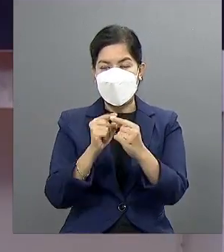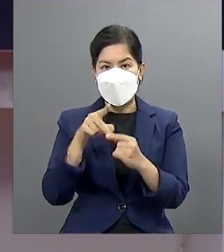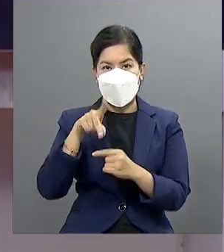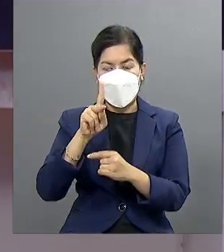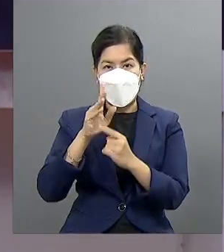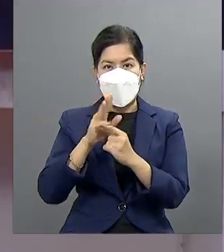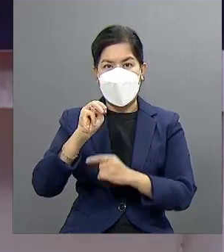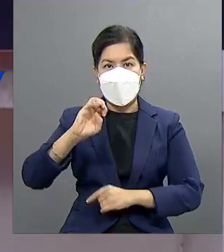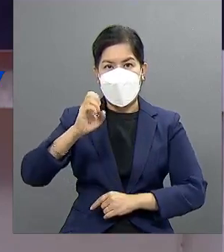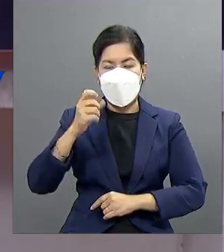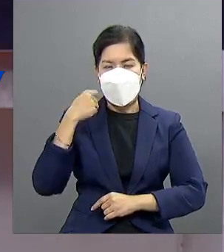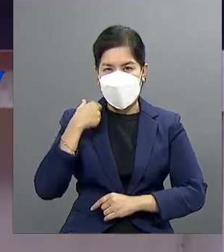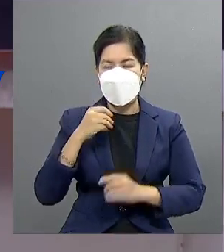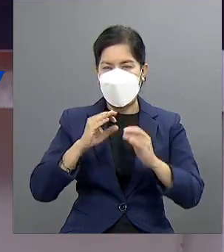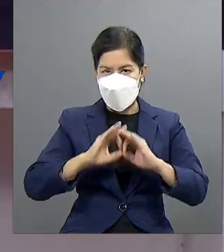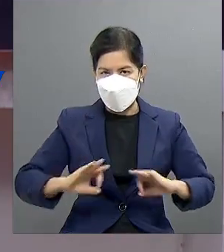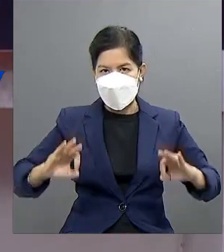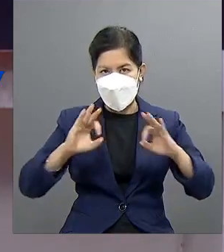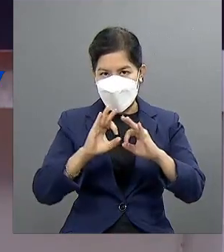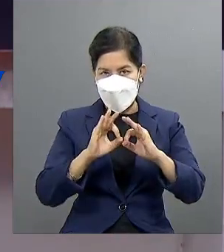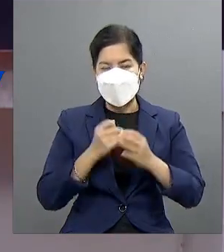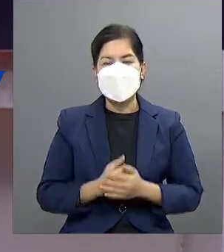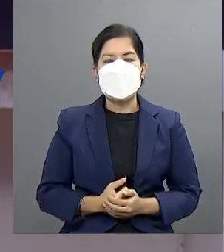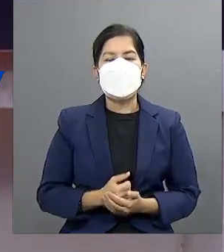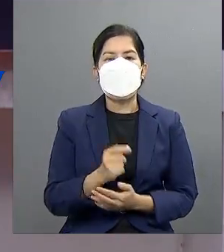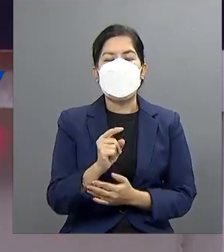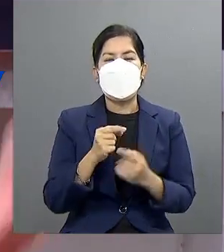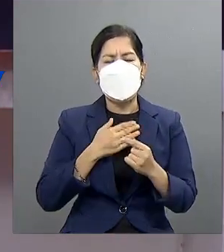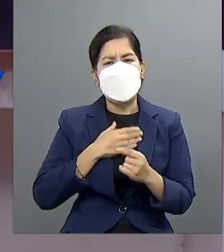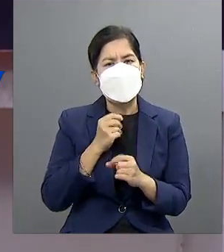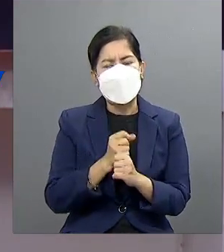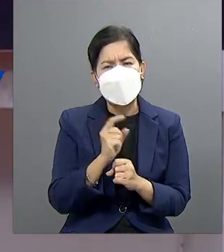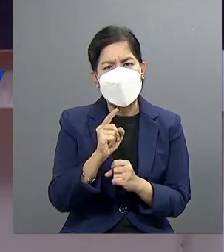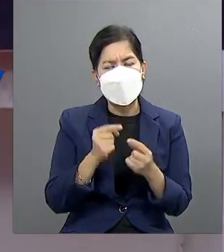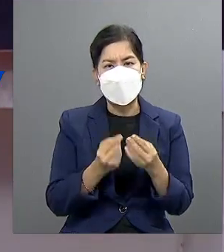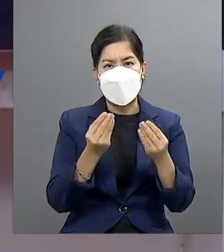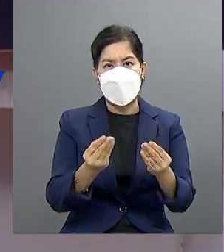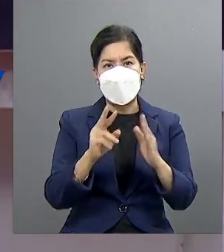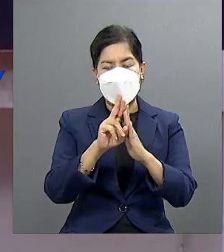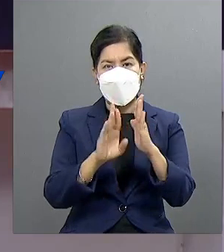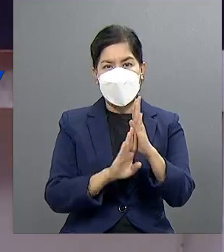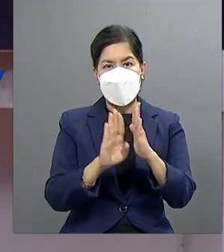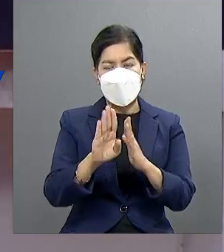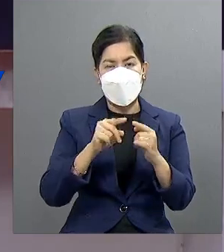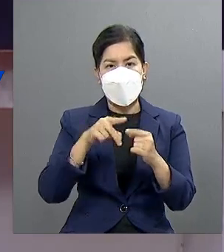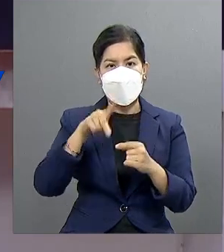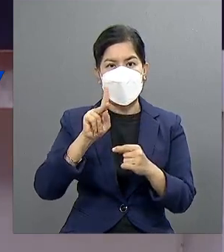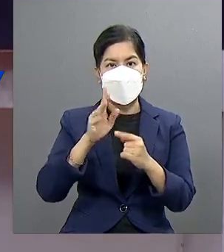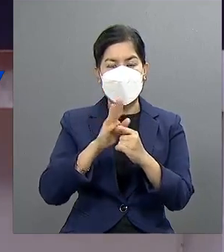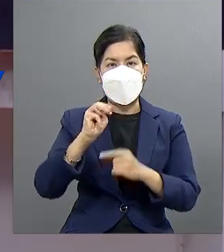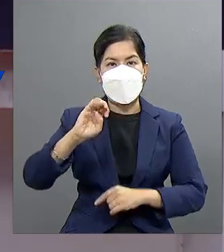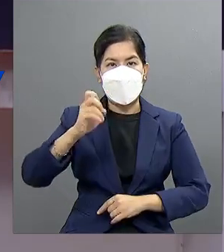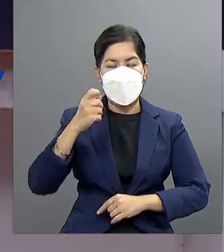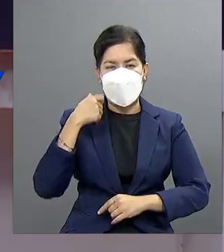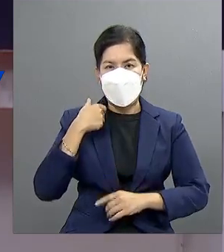งสำคัญและก็จำเป็นกับร่างกายของเราค่ะเราจะทำอย่างไรนะคะให้ระบบภูมิคุ้มกันในร่างกายของเราสมดุลร่างกายของเราจะได้แข็ง